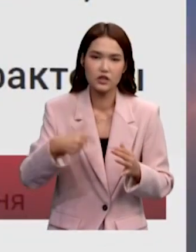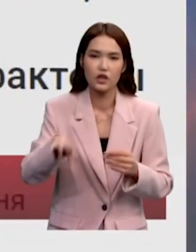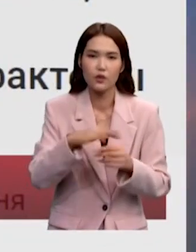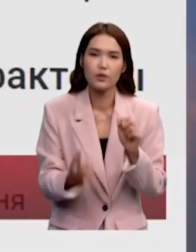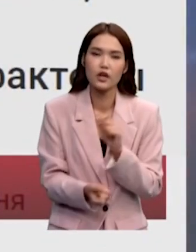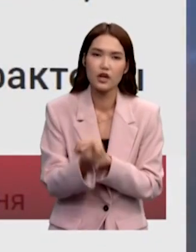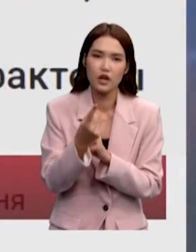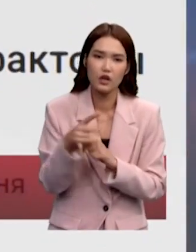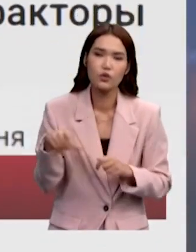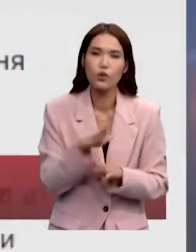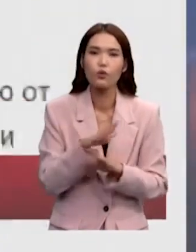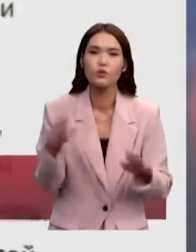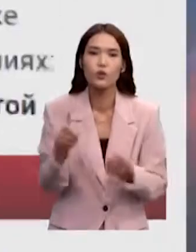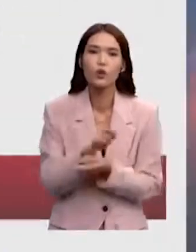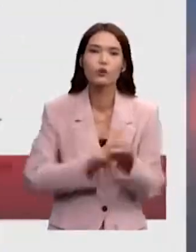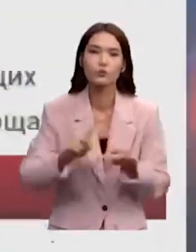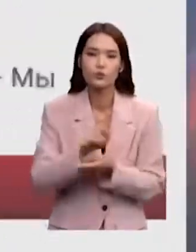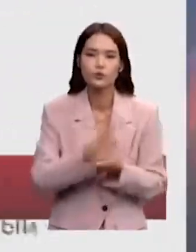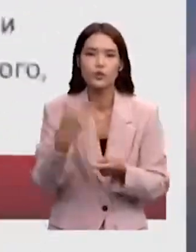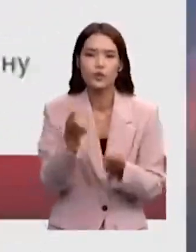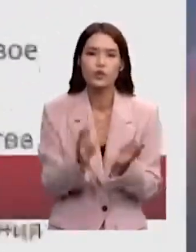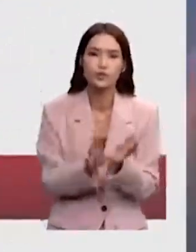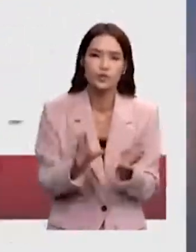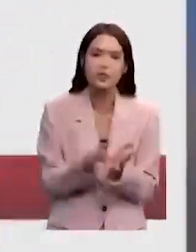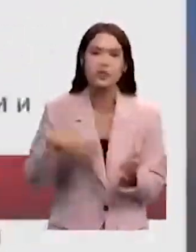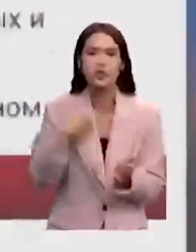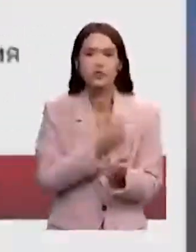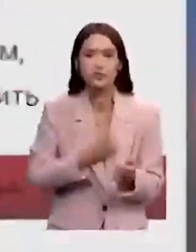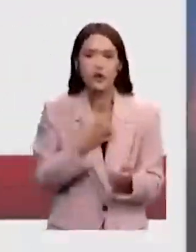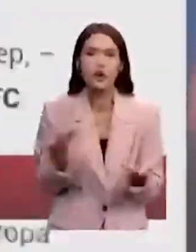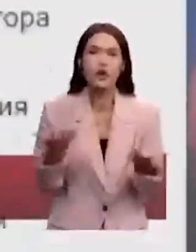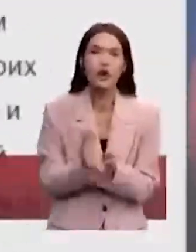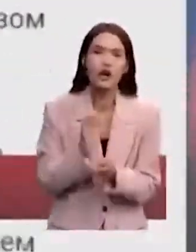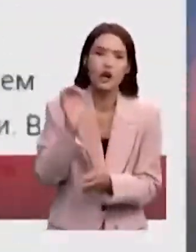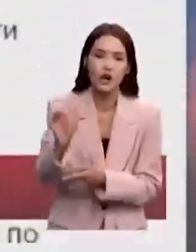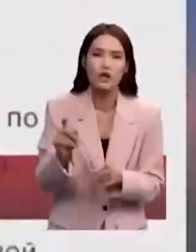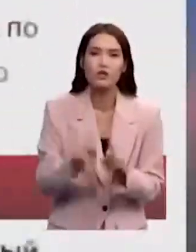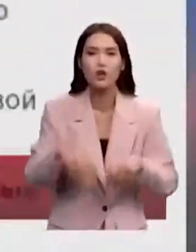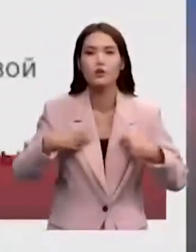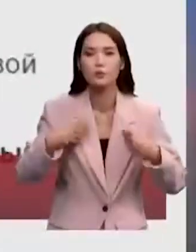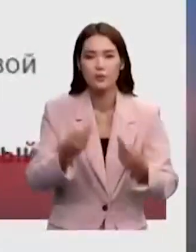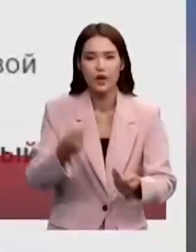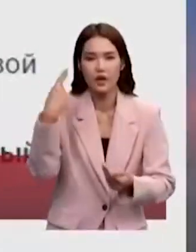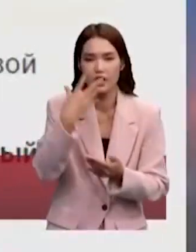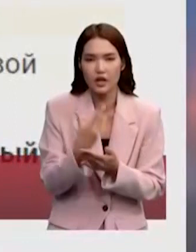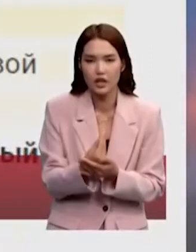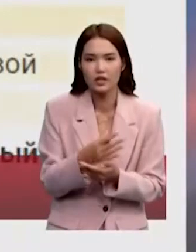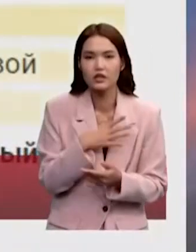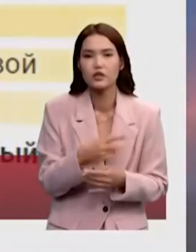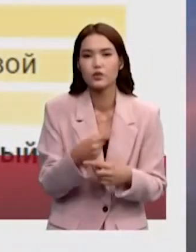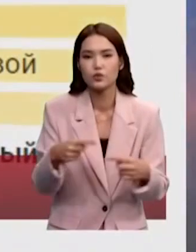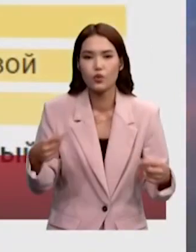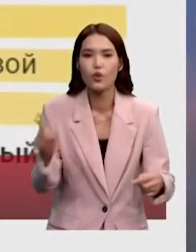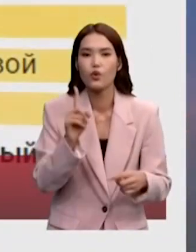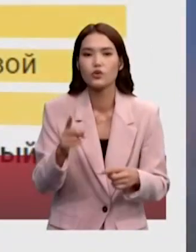для Республики не только доминирующим источниками энергии но и важной статью экспорта ранее предложили аналитике Всемирного банка как